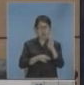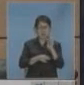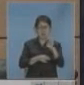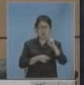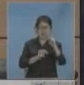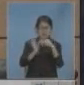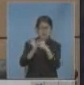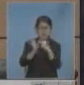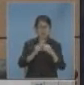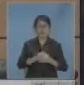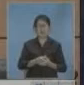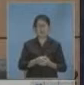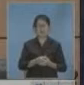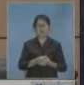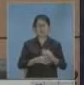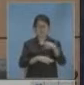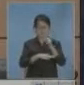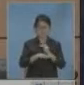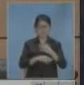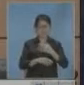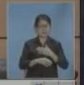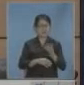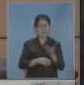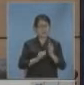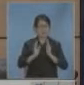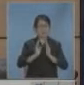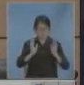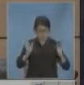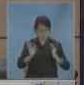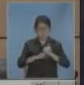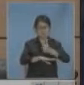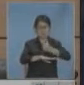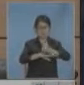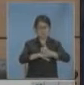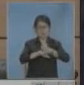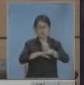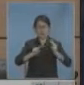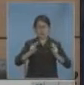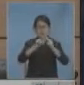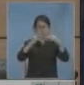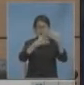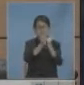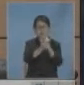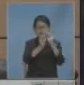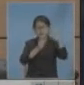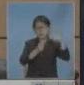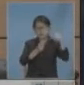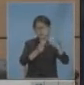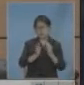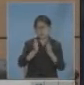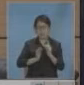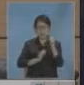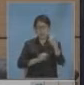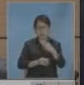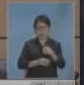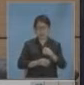ก็นับว่าต้องขอบคุณรัฐมนตรีคนใหม่นะครับที่เมื่อผมได้พูดถึงแล้วท่านก็เ